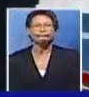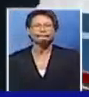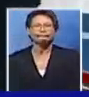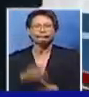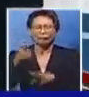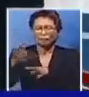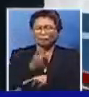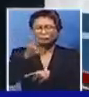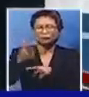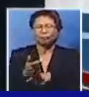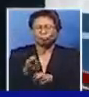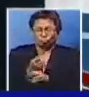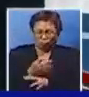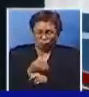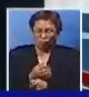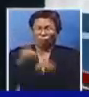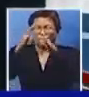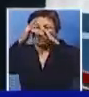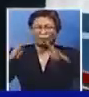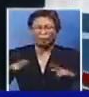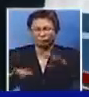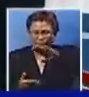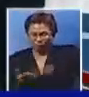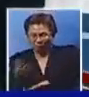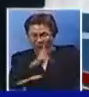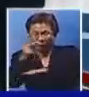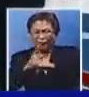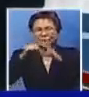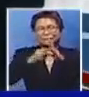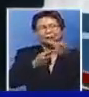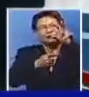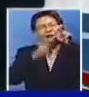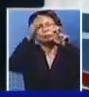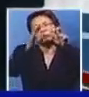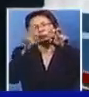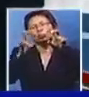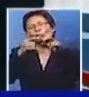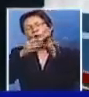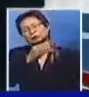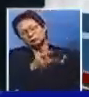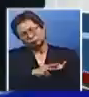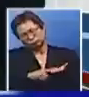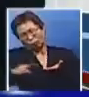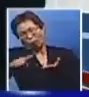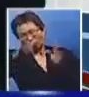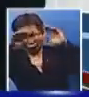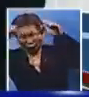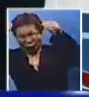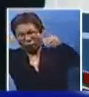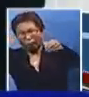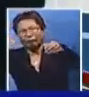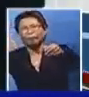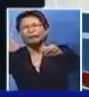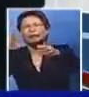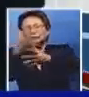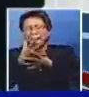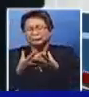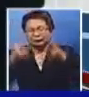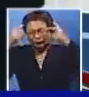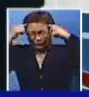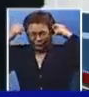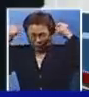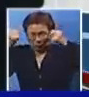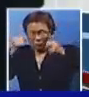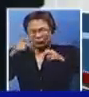Fasa latihan intensif terakhir Kem Pesilat Kebangsaan bermula 30 Julai depan selama seminggu akan memfokuskan penerapan kekuatan minda